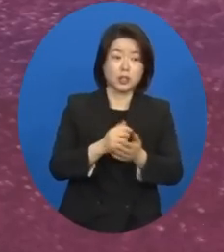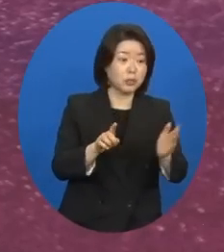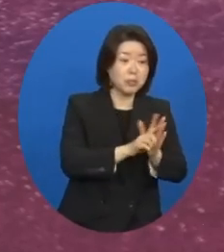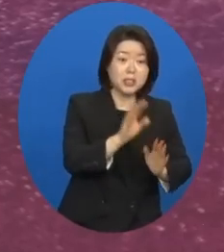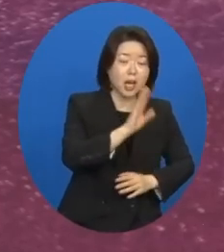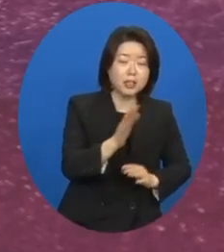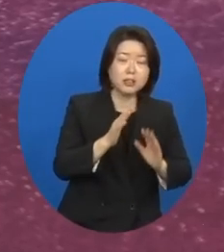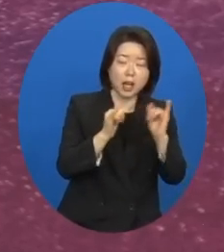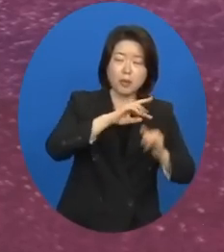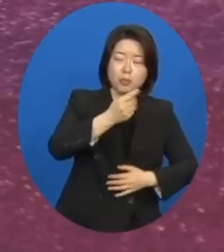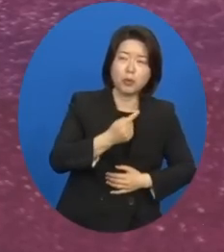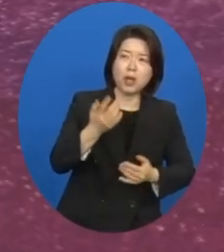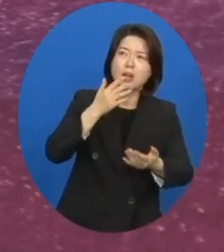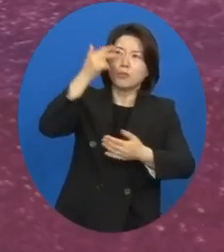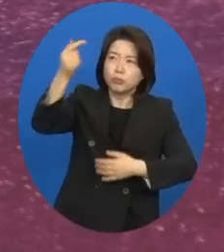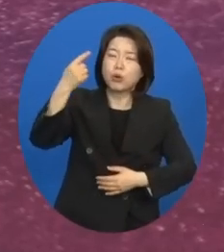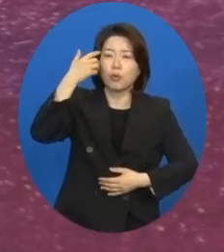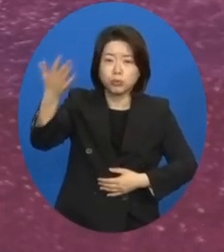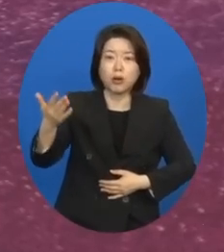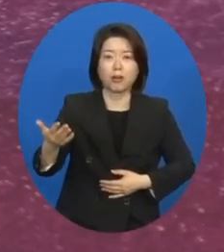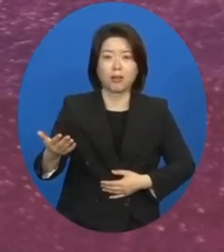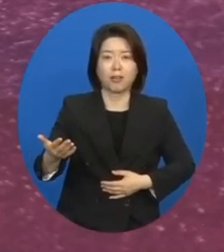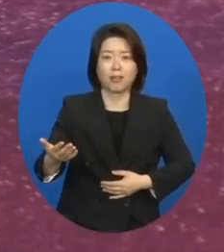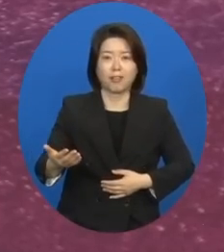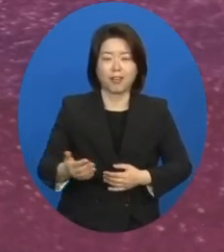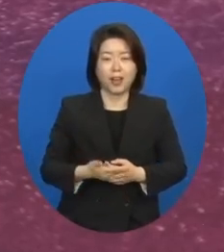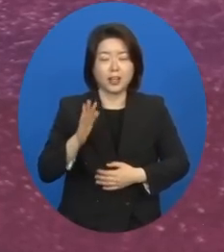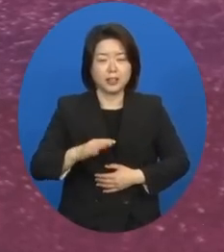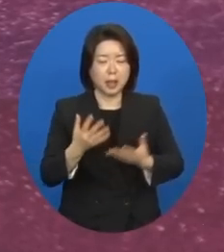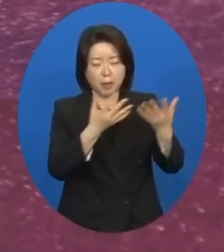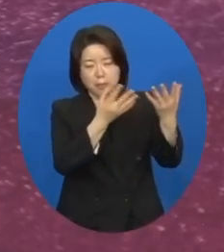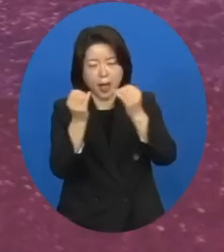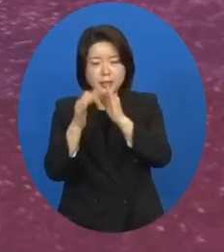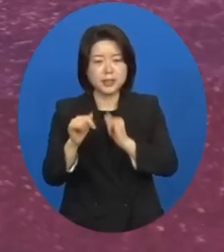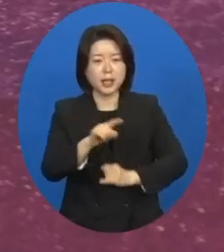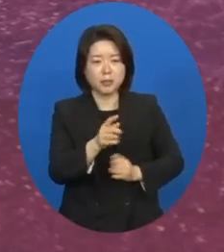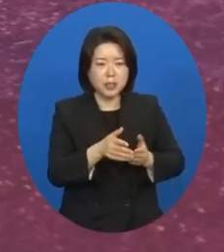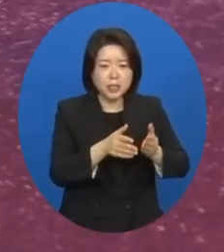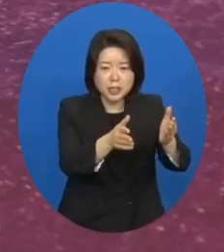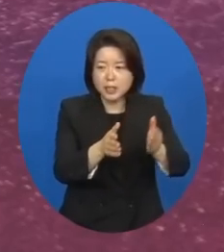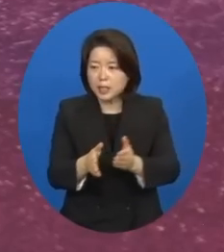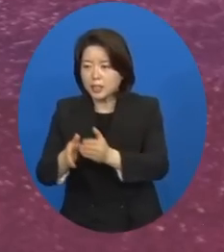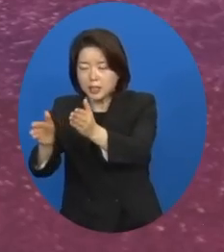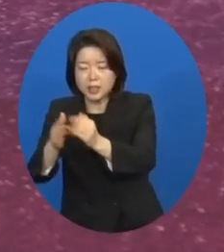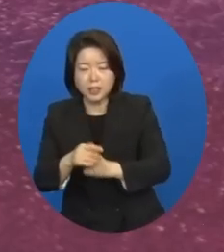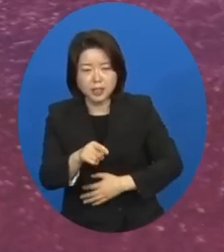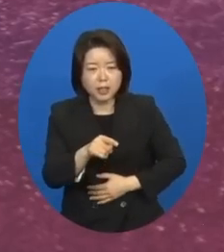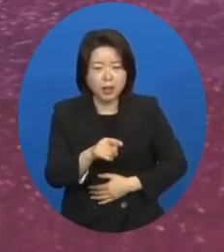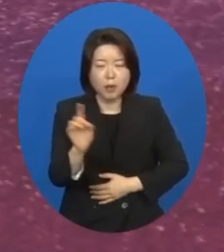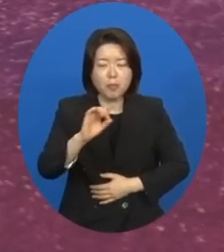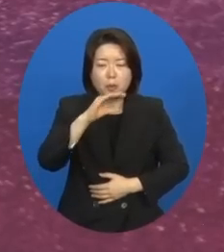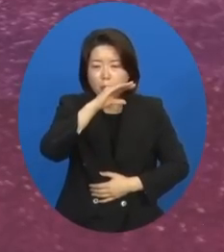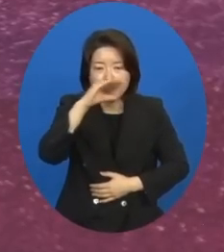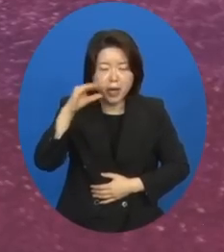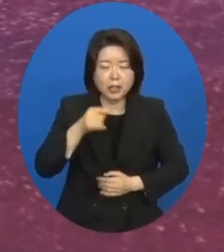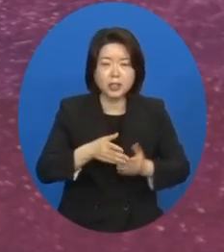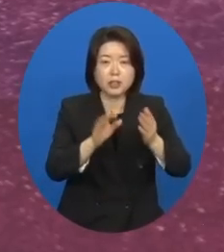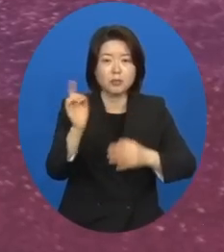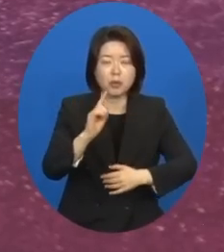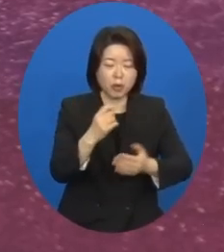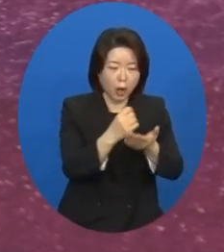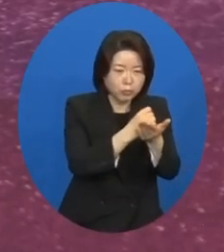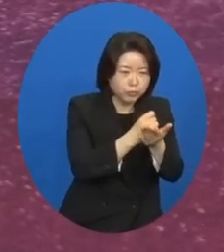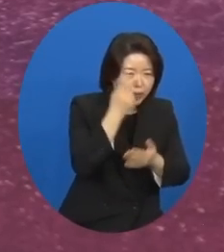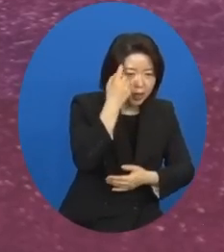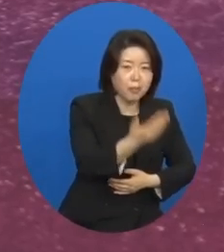사람도 합니다. 많은 사람들이 어떤 길이 옳은지 점집 찾아가지 않습니까? 사주팔자 보지 않습니까? 예수님을